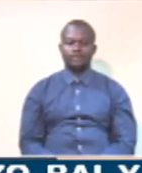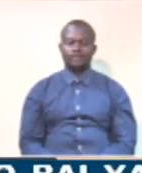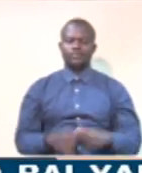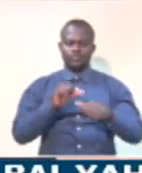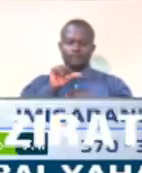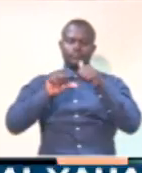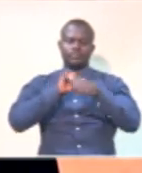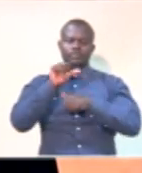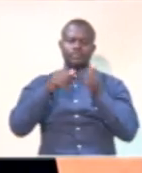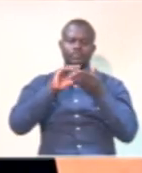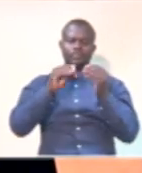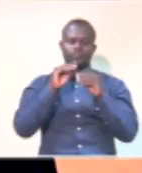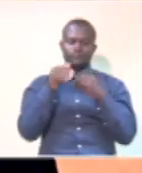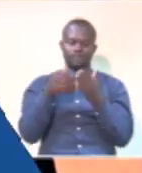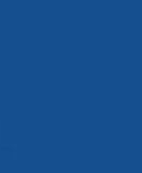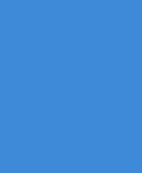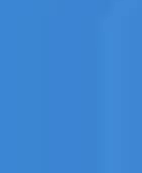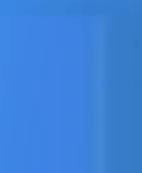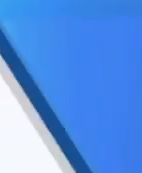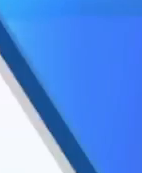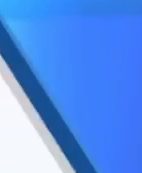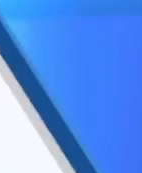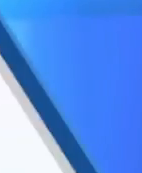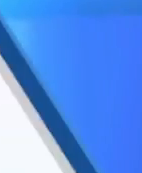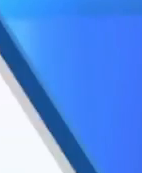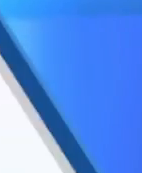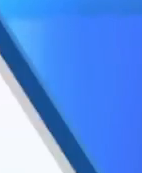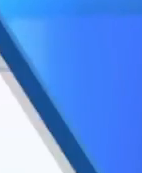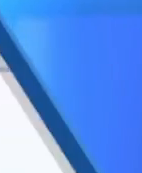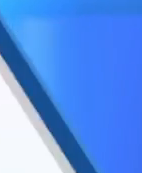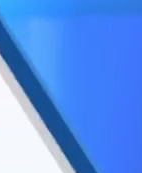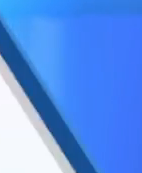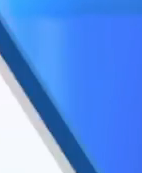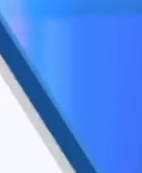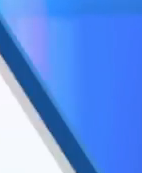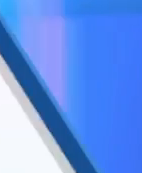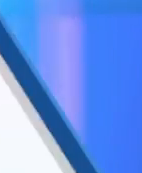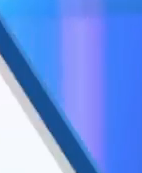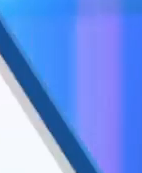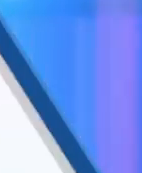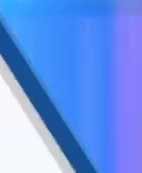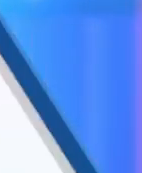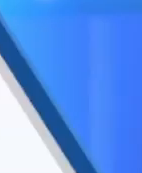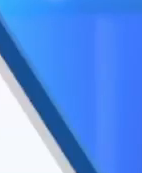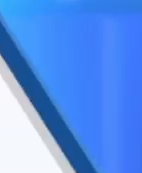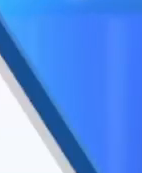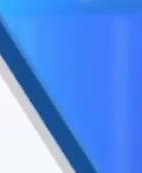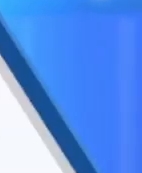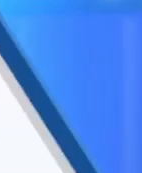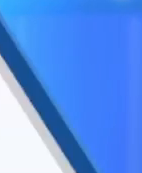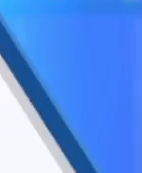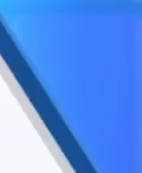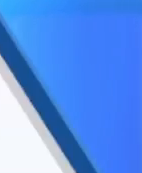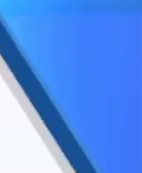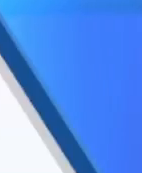ni inkuru kuru kutarwa churugwa Twitter twari twashyizeho ikibazo cyagiraga kiti bamwe mu batuye hirya